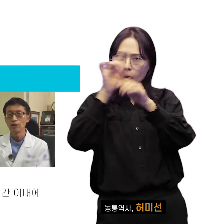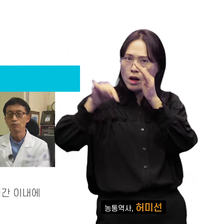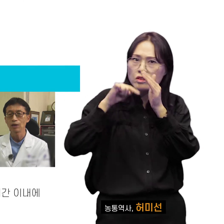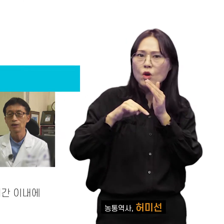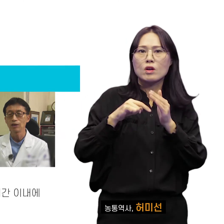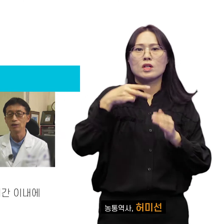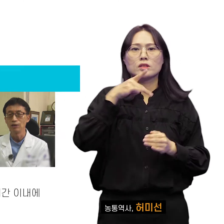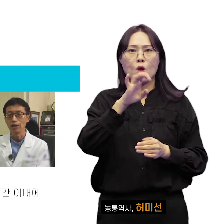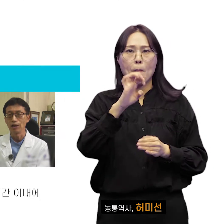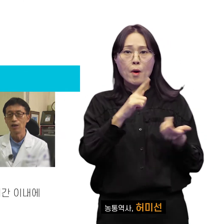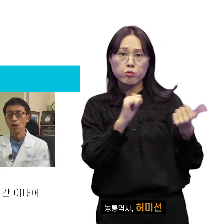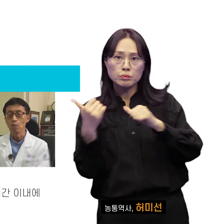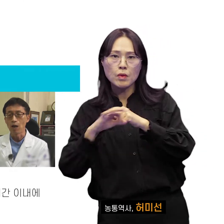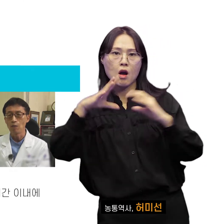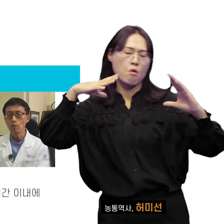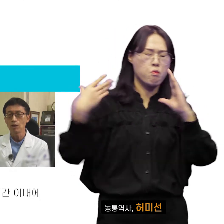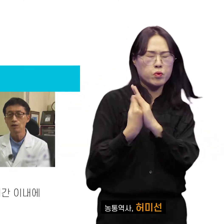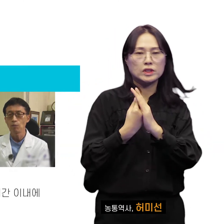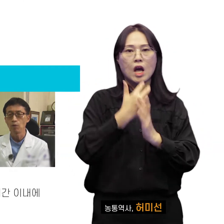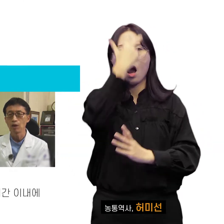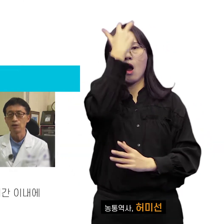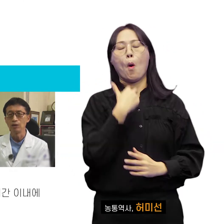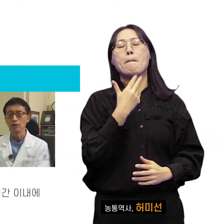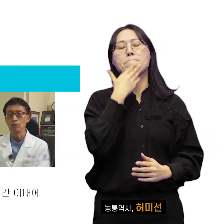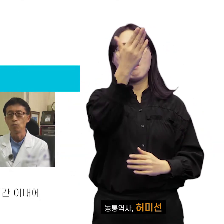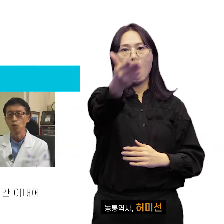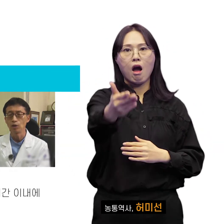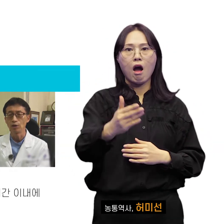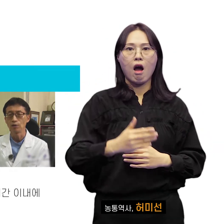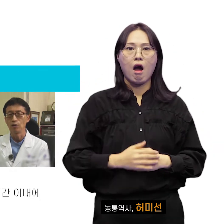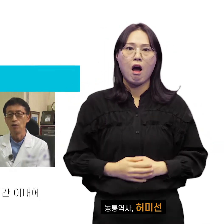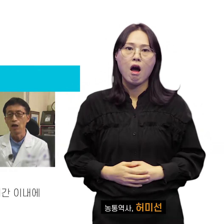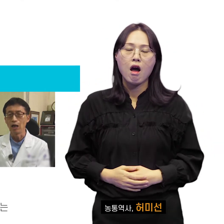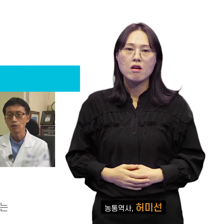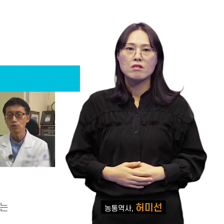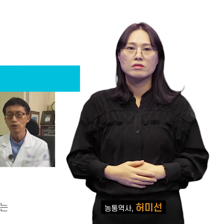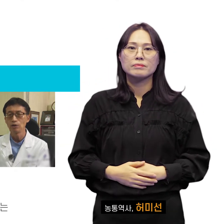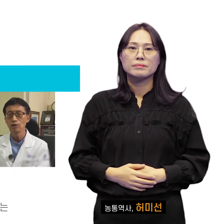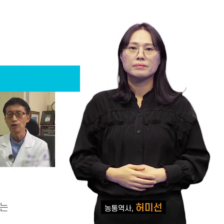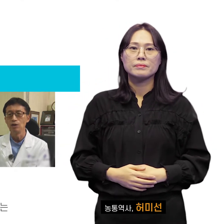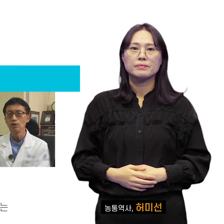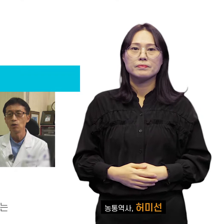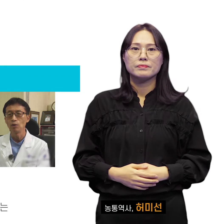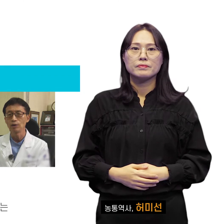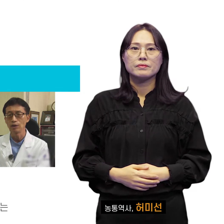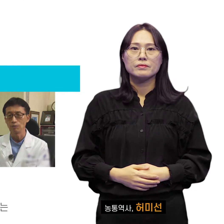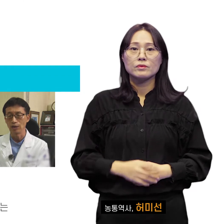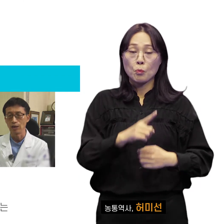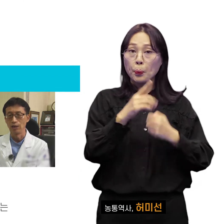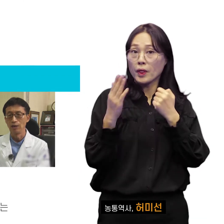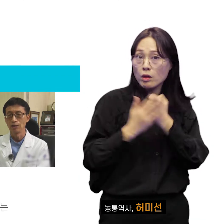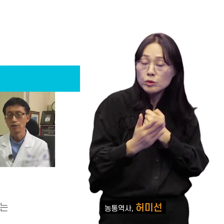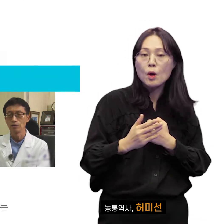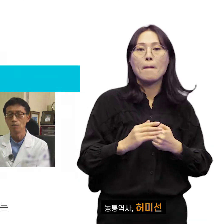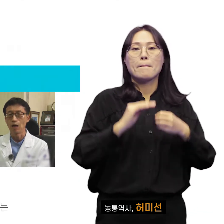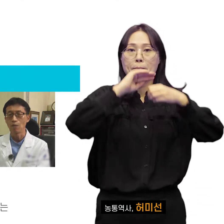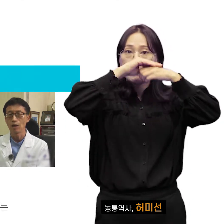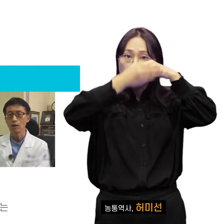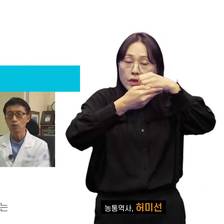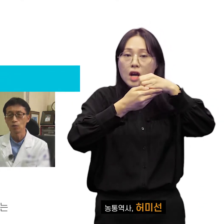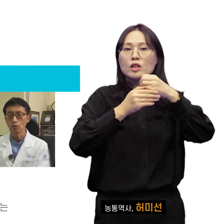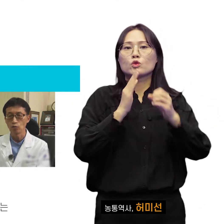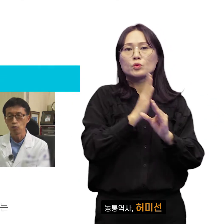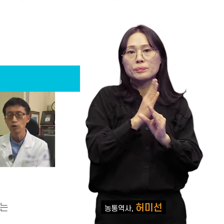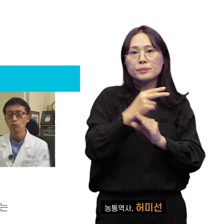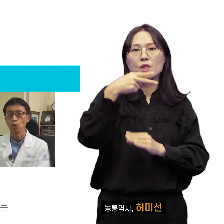내지 24시간 이내에 망막 세포가 기능을 못해서 아주 시력을 잃는 경우가 생깁니다. 그래서